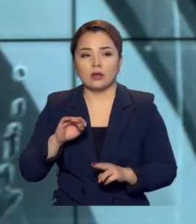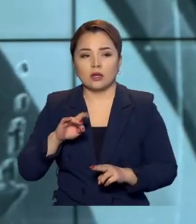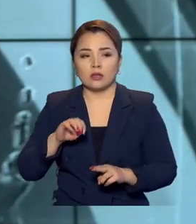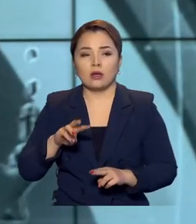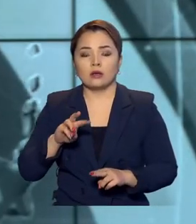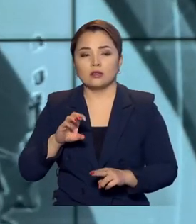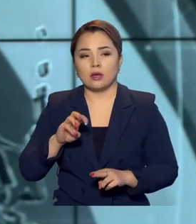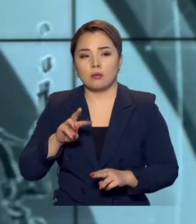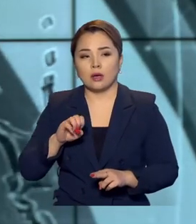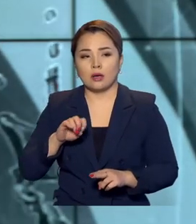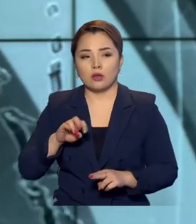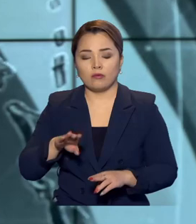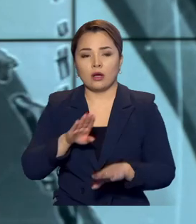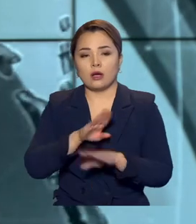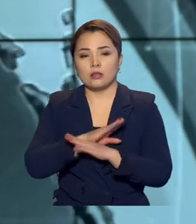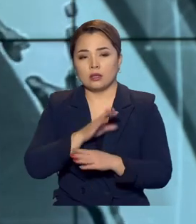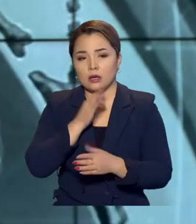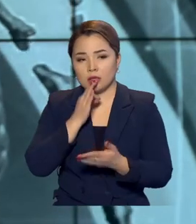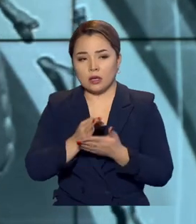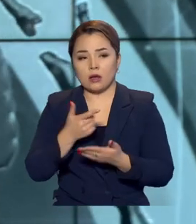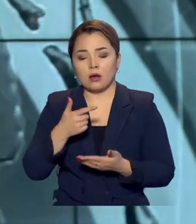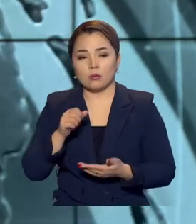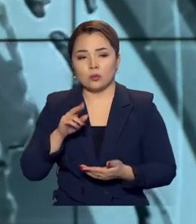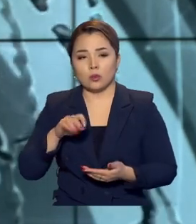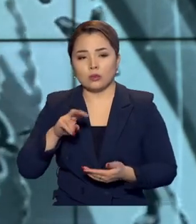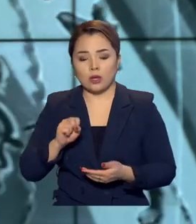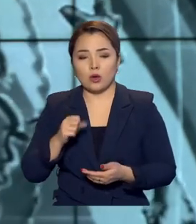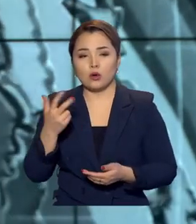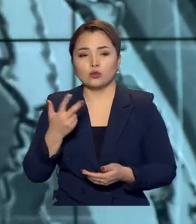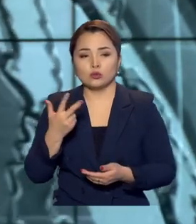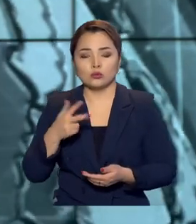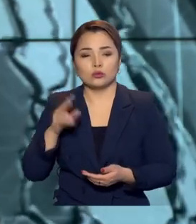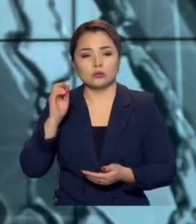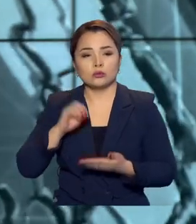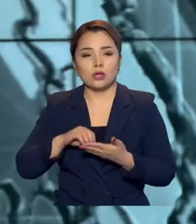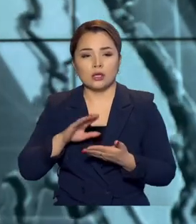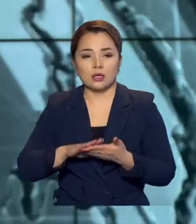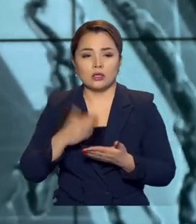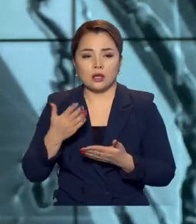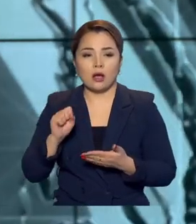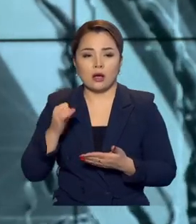Ғабдолла Смайылханов қаза тапты. Ғабдолла Ғалымұлы 3-ші дәрежелі айбын